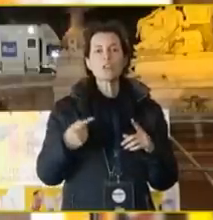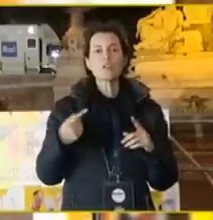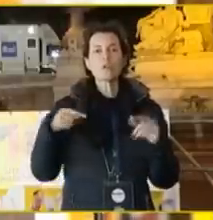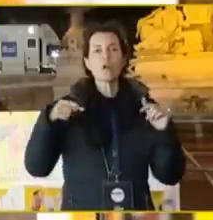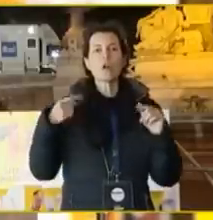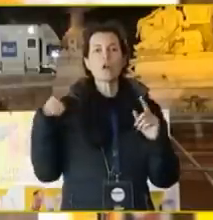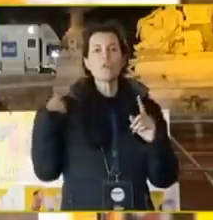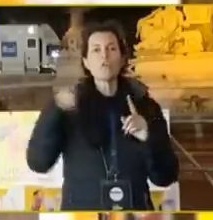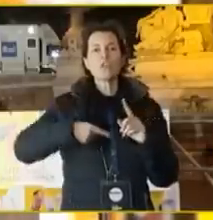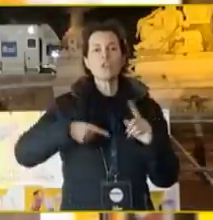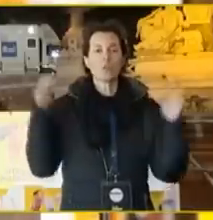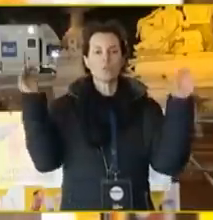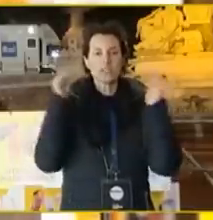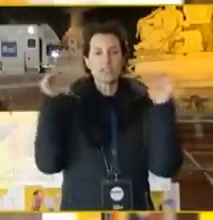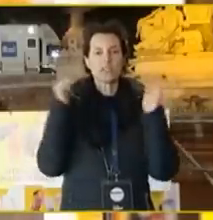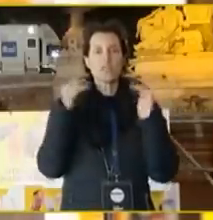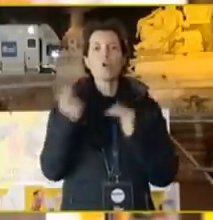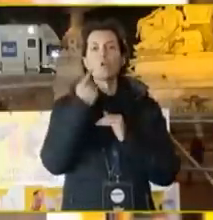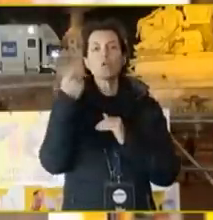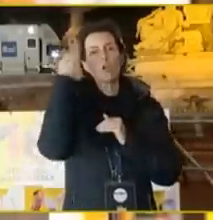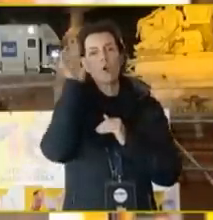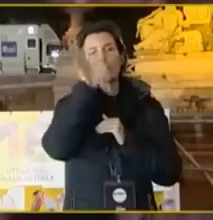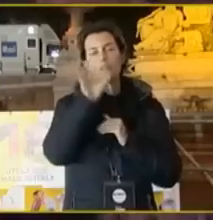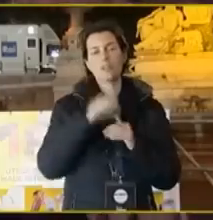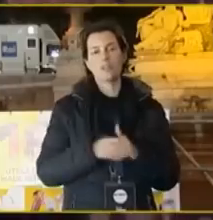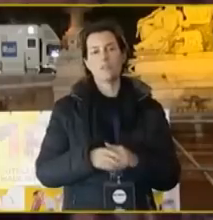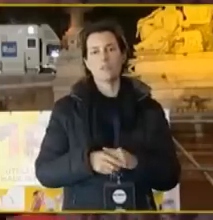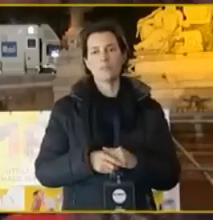questo l'unico grande obiettivo che ci dobbiamo dare.